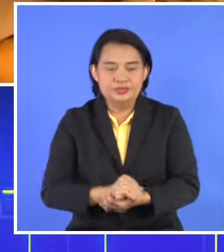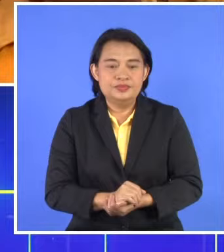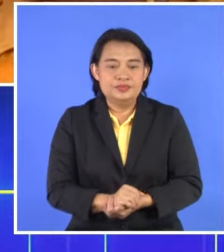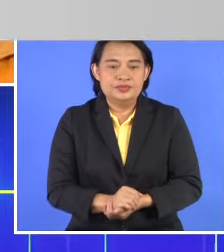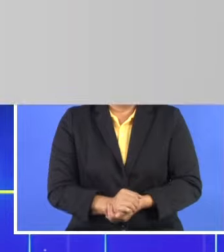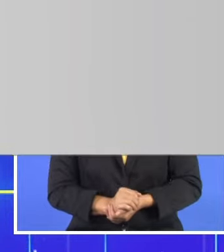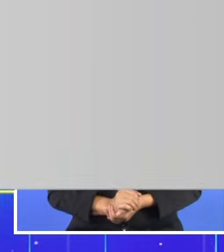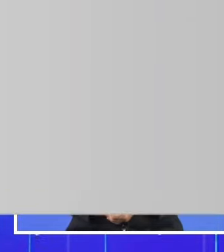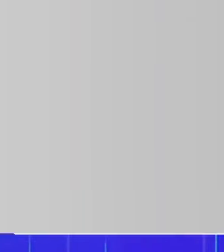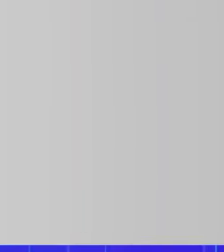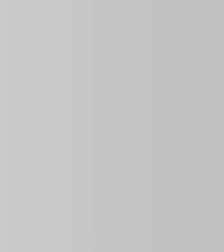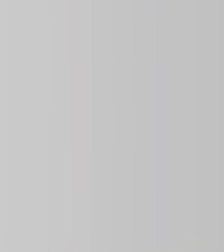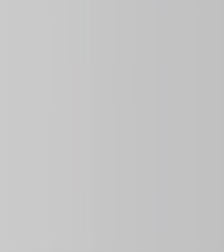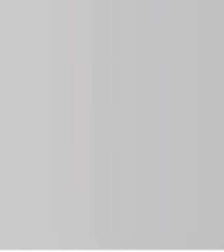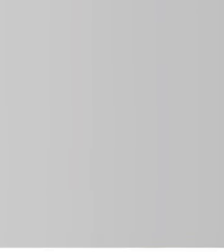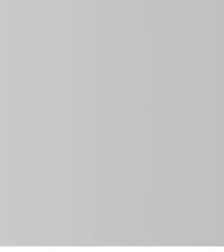เออ